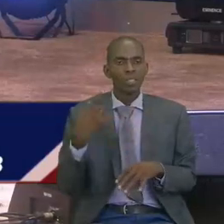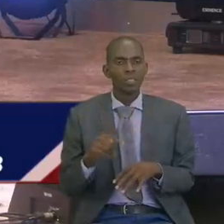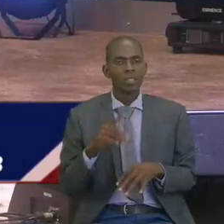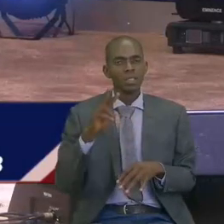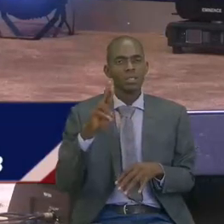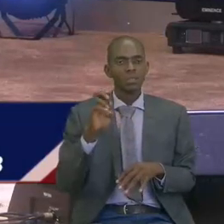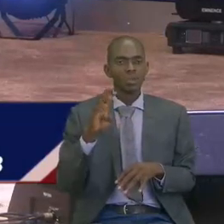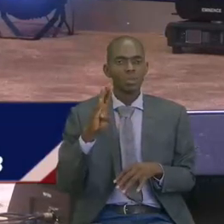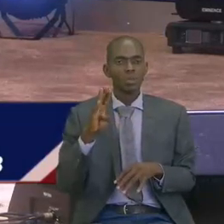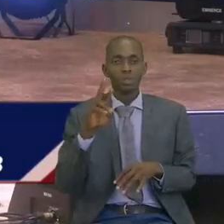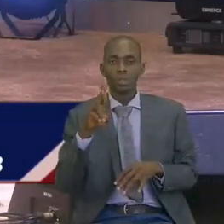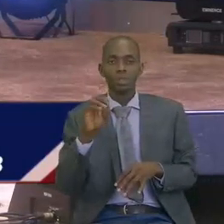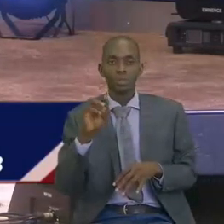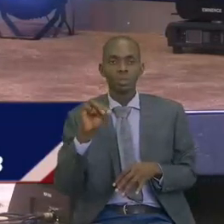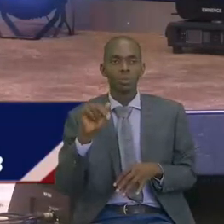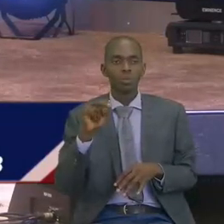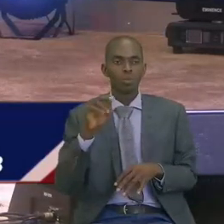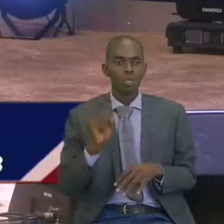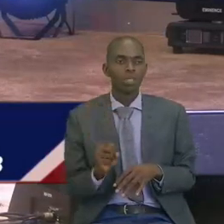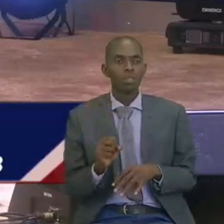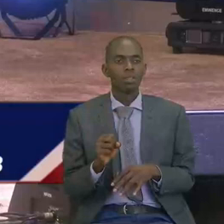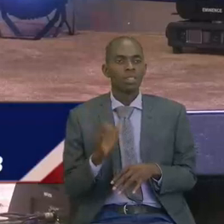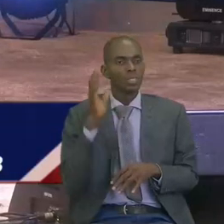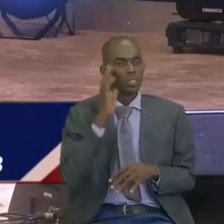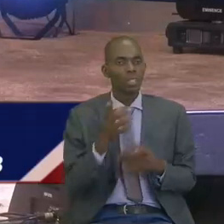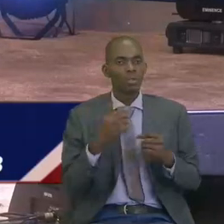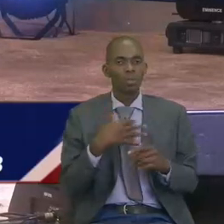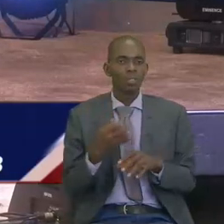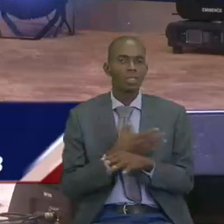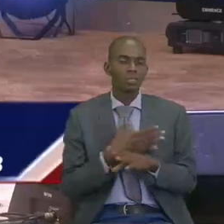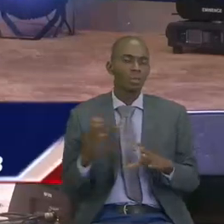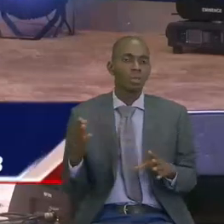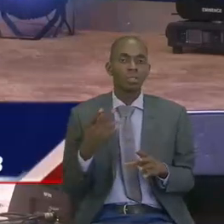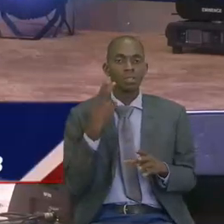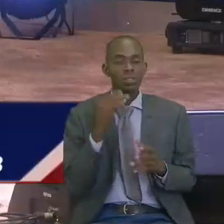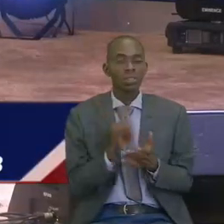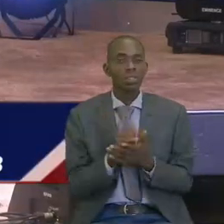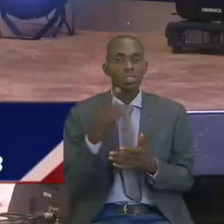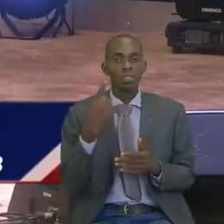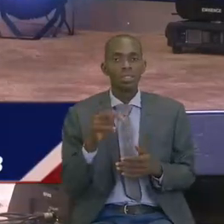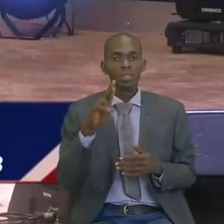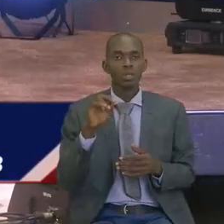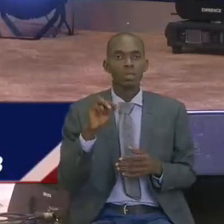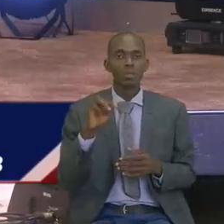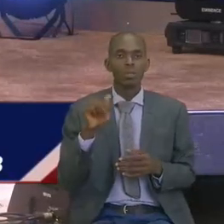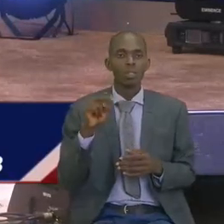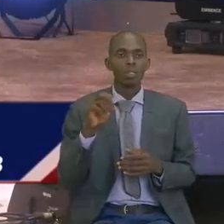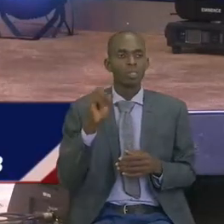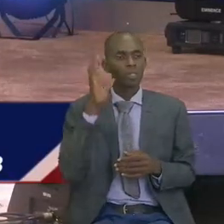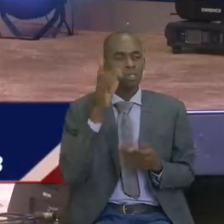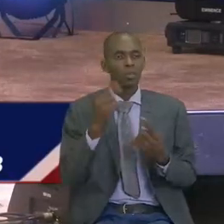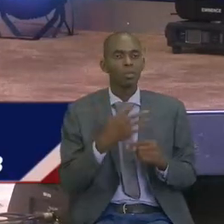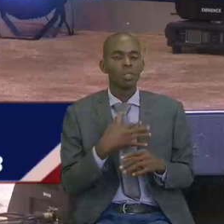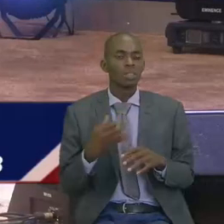c'était l'empire romain au temps de Jésus. C'est ce qu'on dit ici. Et les Romains viendront détruire